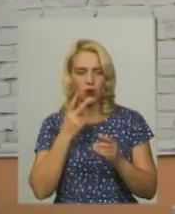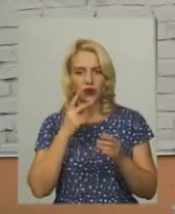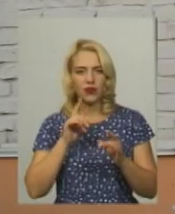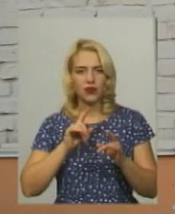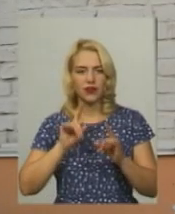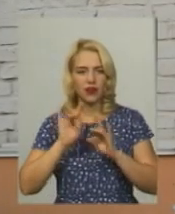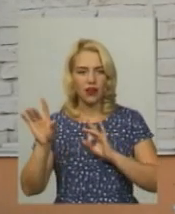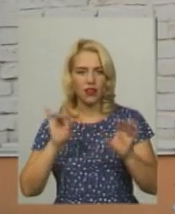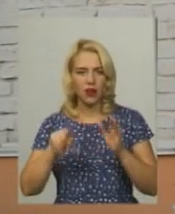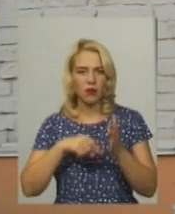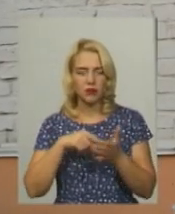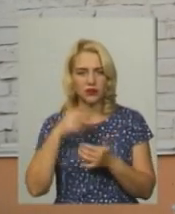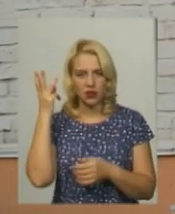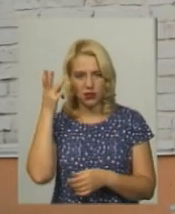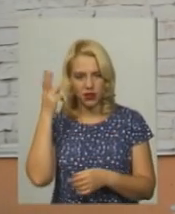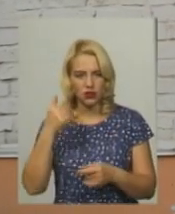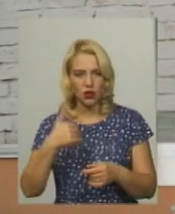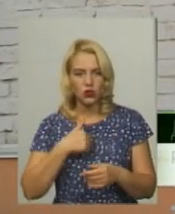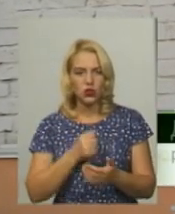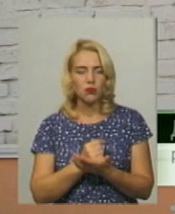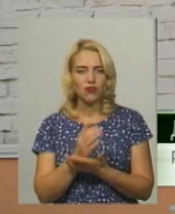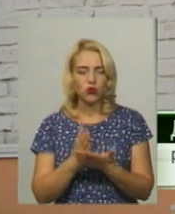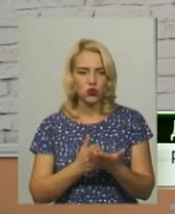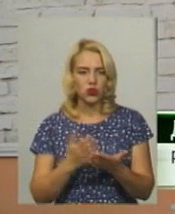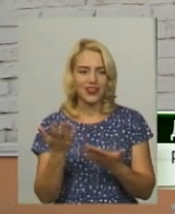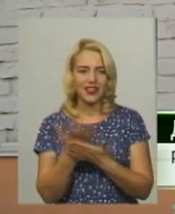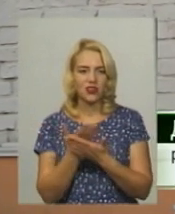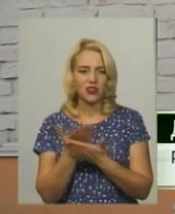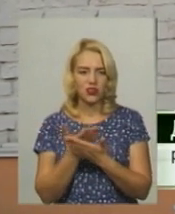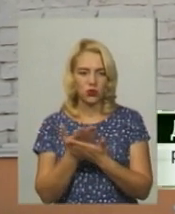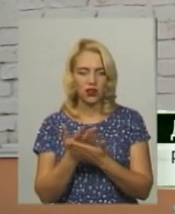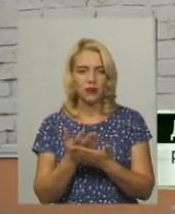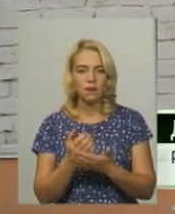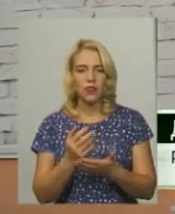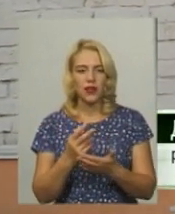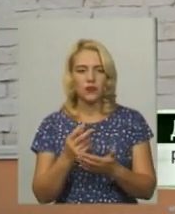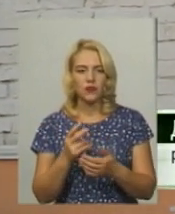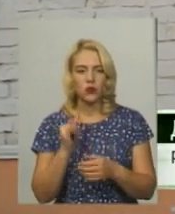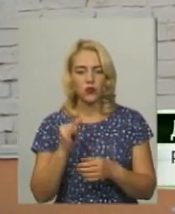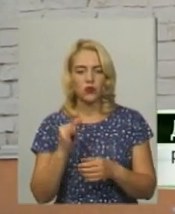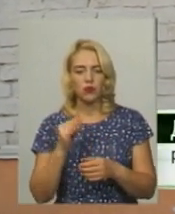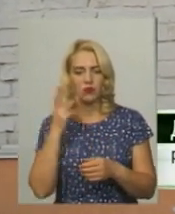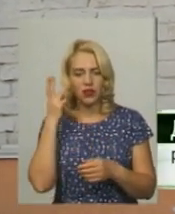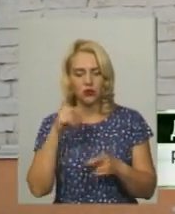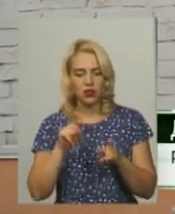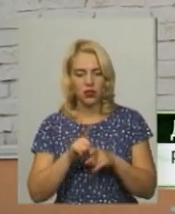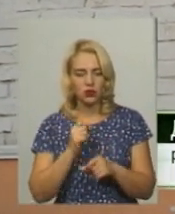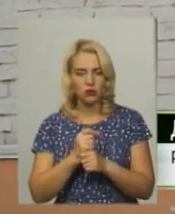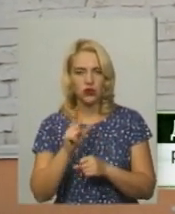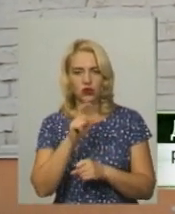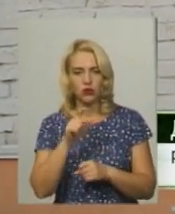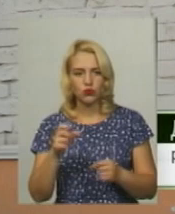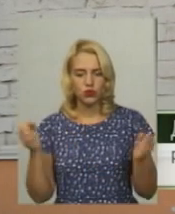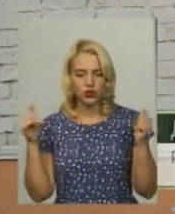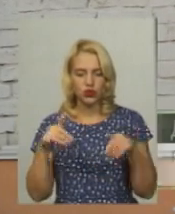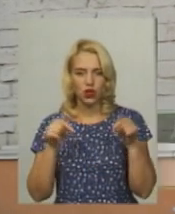Хмельницькій. Ми хочемо якось інфраструктуру кіноіндустрії просунути в Хмельницькому так, щоб сюди люди реально з'їжджали знімати